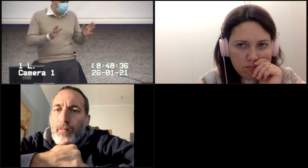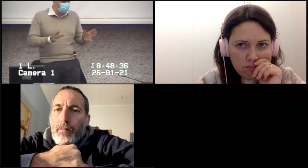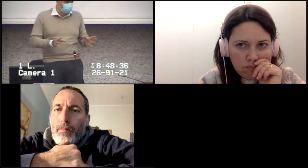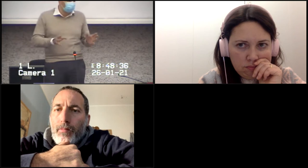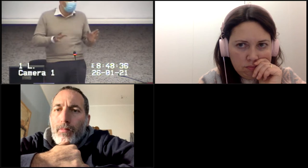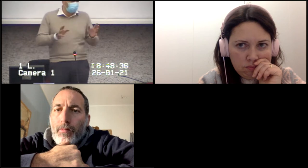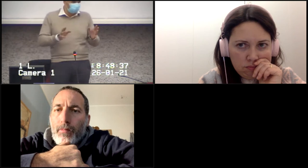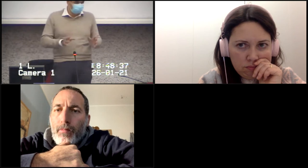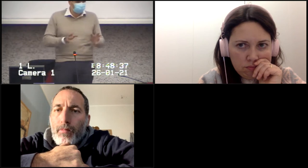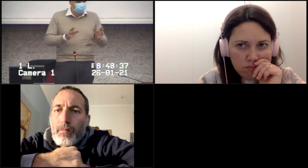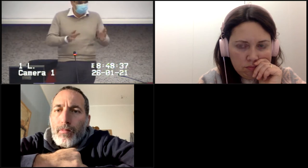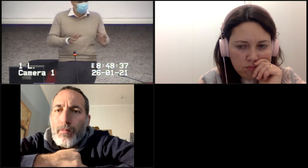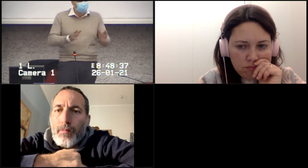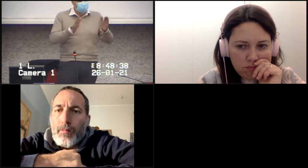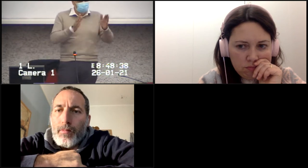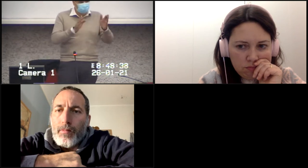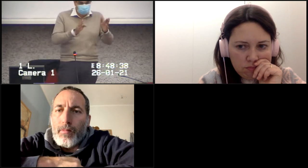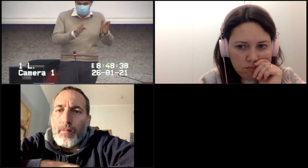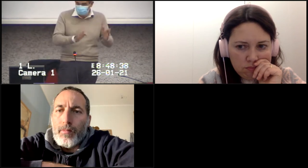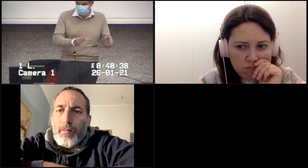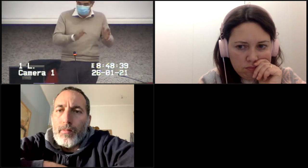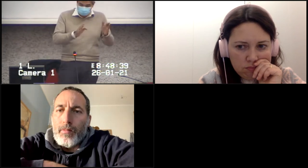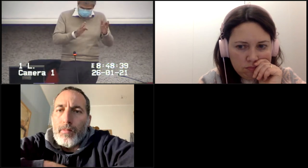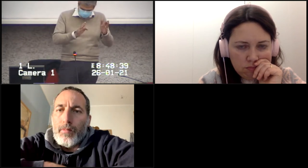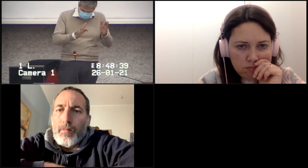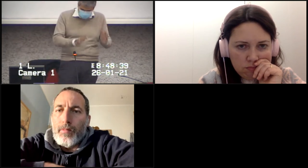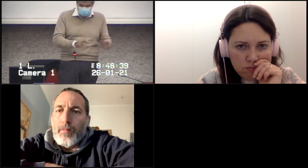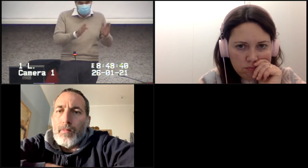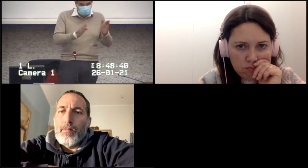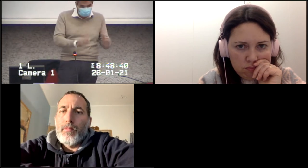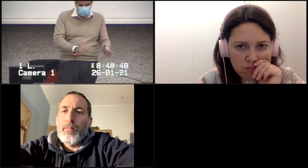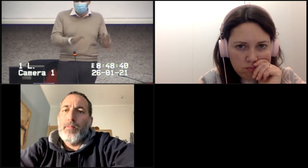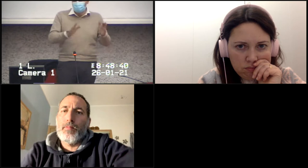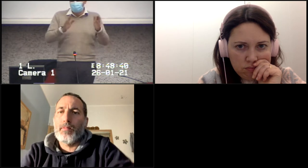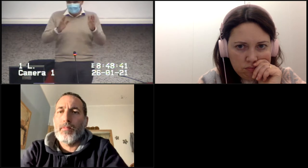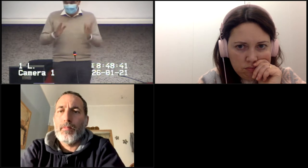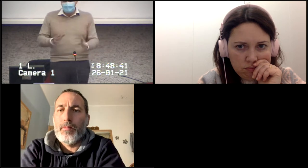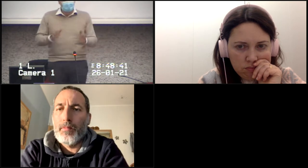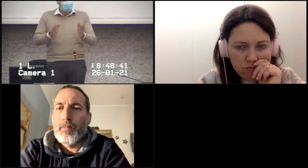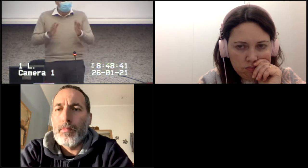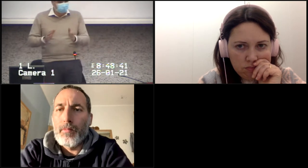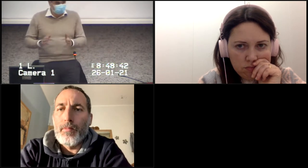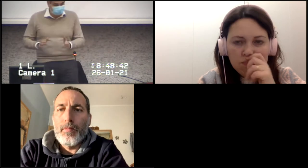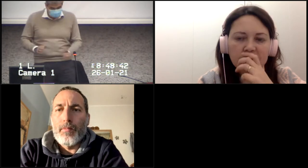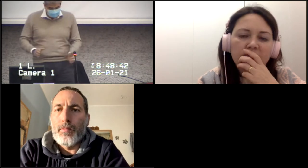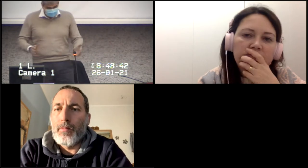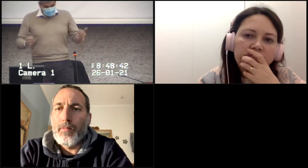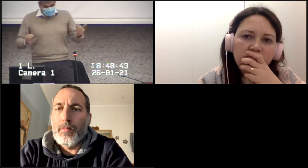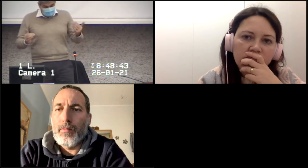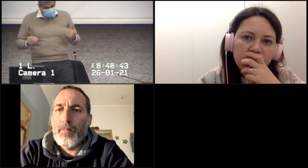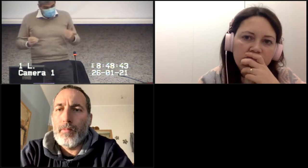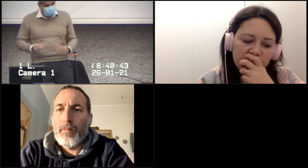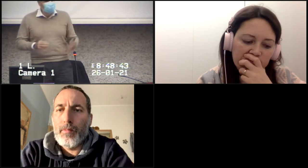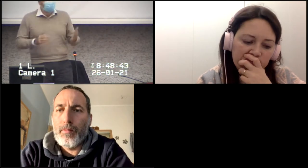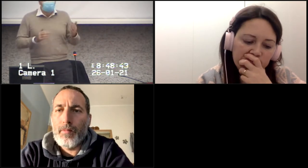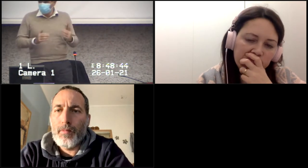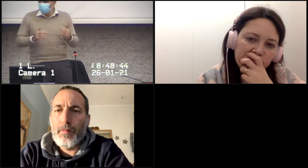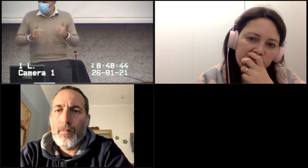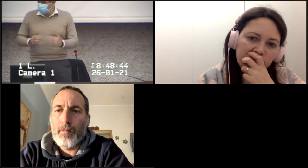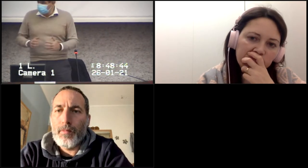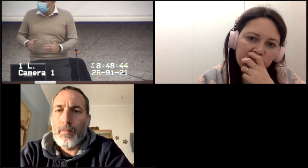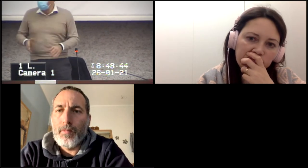gestione del territorio attraverso l'individuazione di edifici specifici da governare,